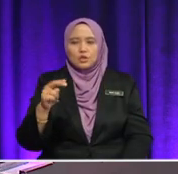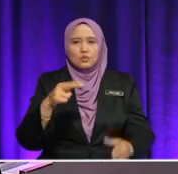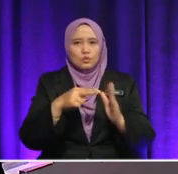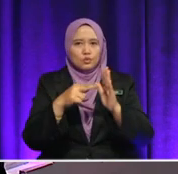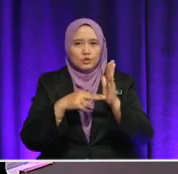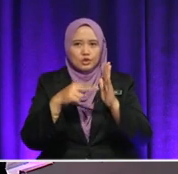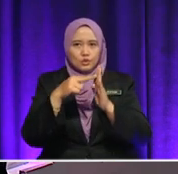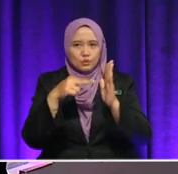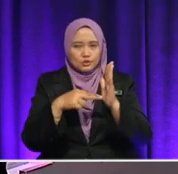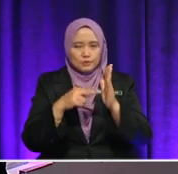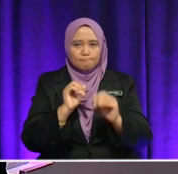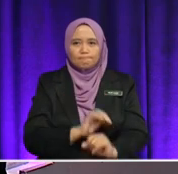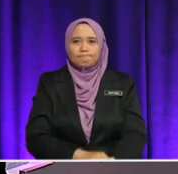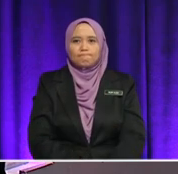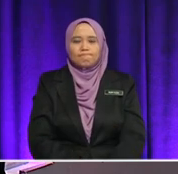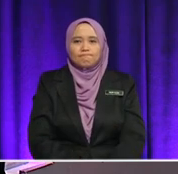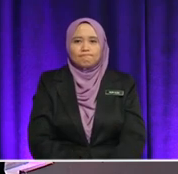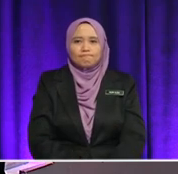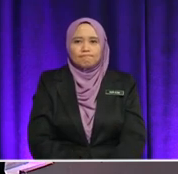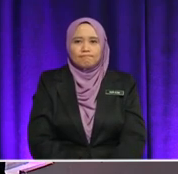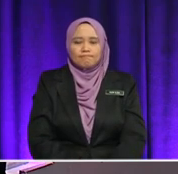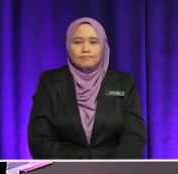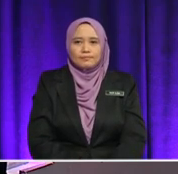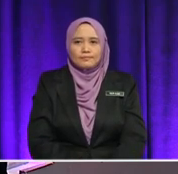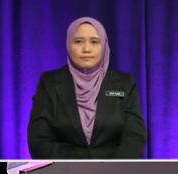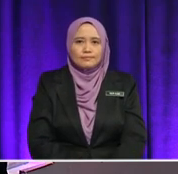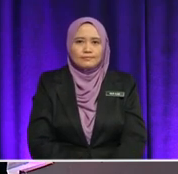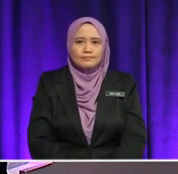oke oke gerak kepada yang Langkah ketiga